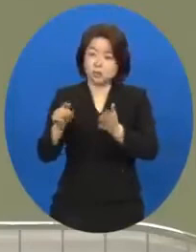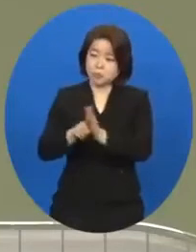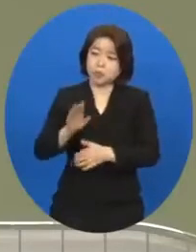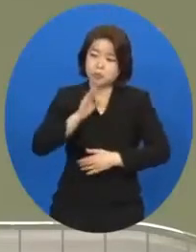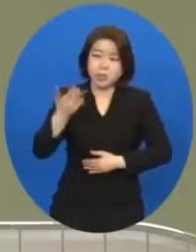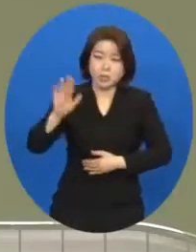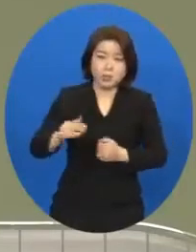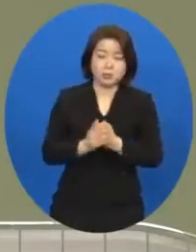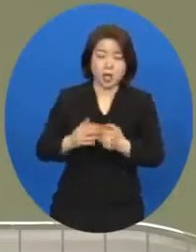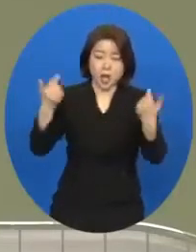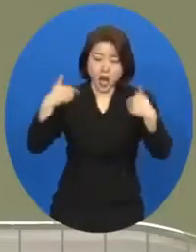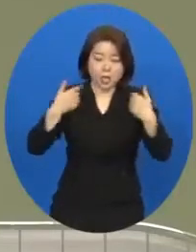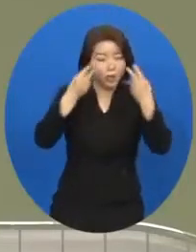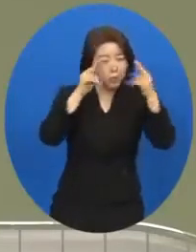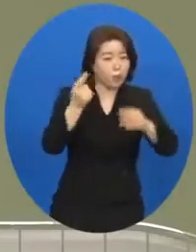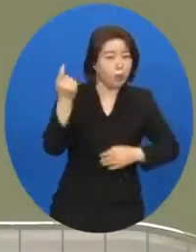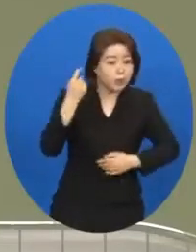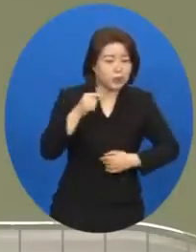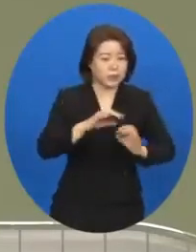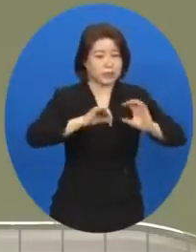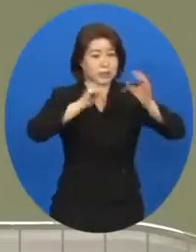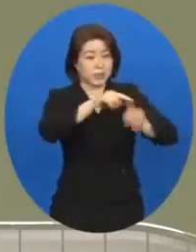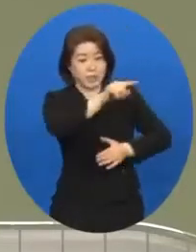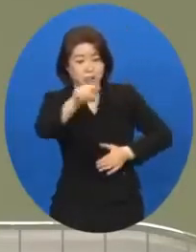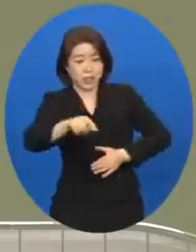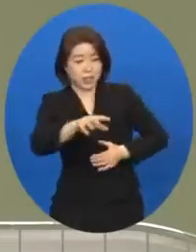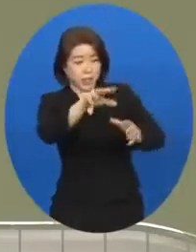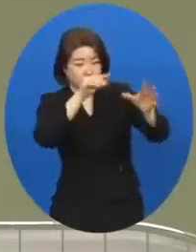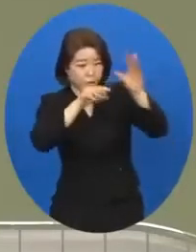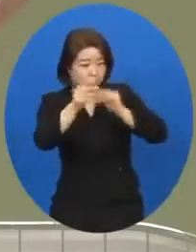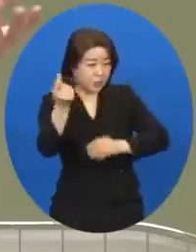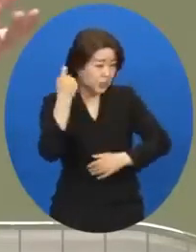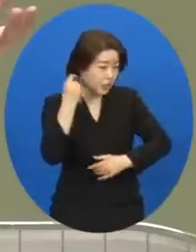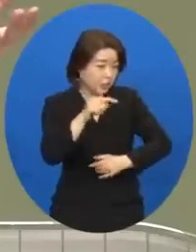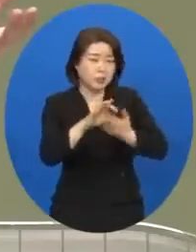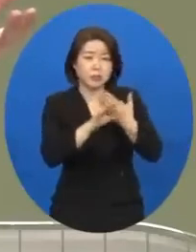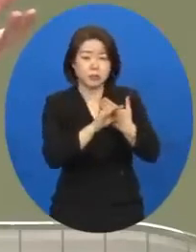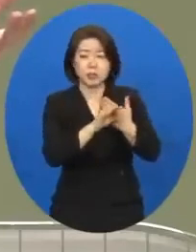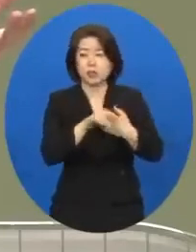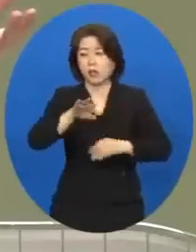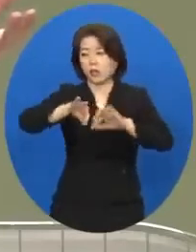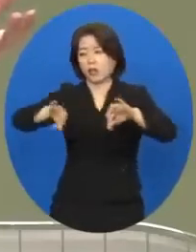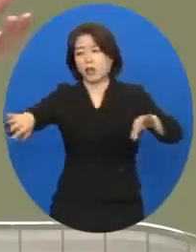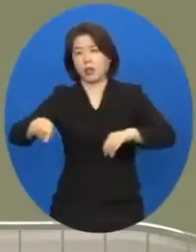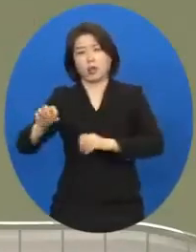하지만 늘 보고 듣는 것이 세상인 사람은 방법이 없어요.